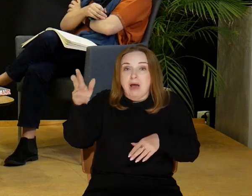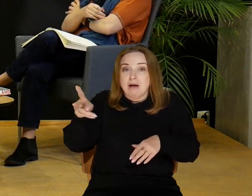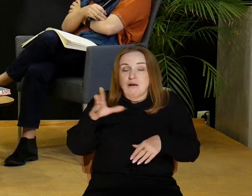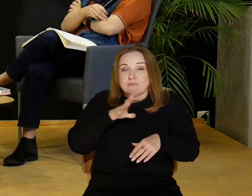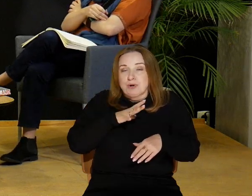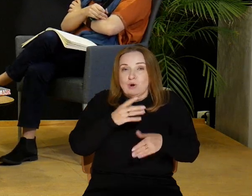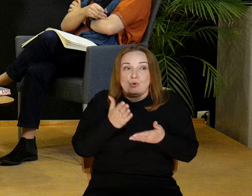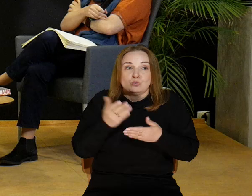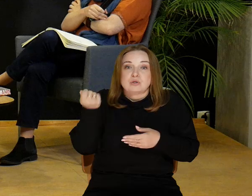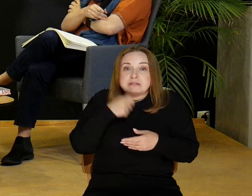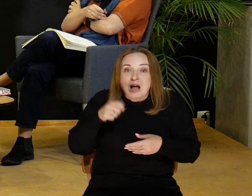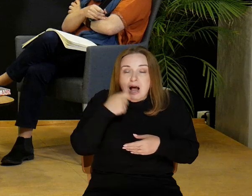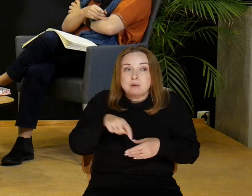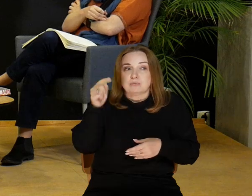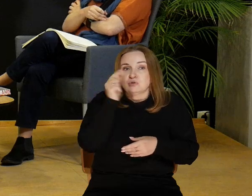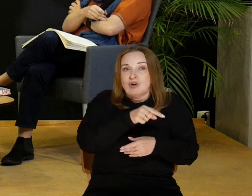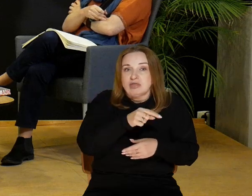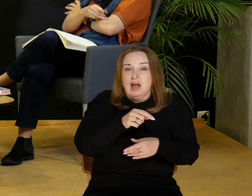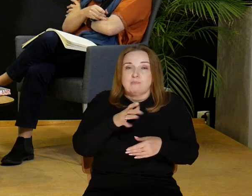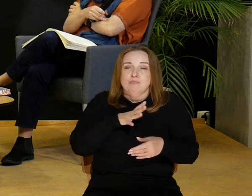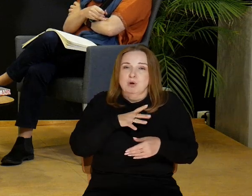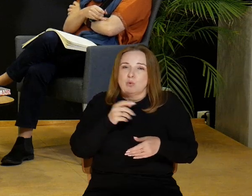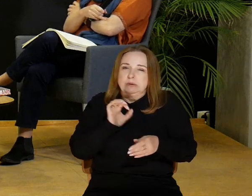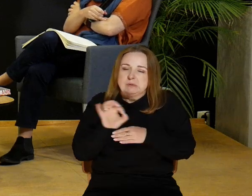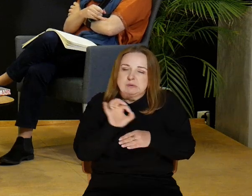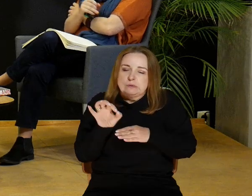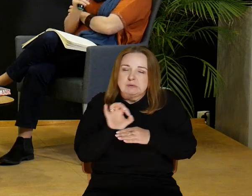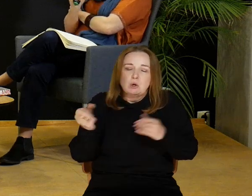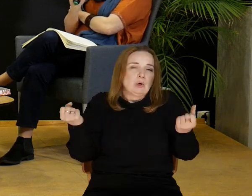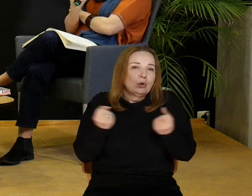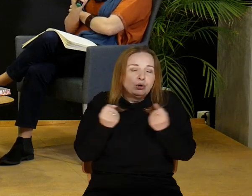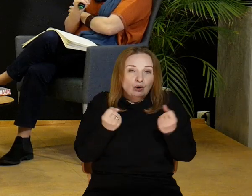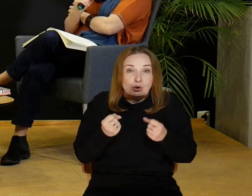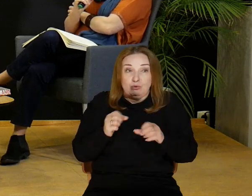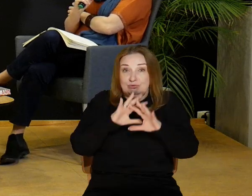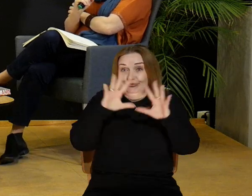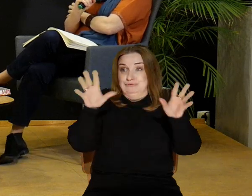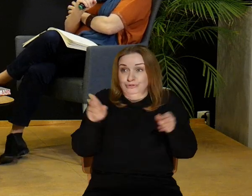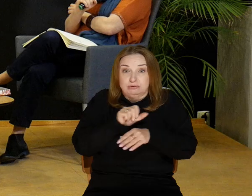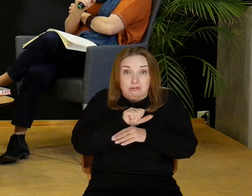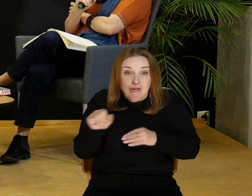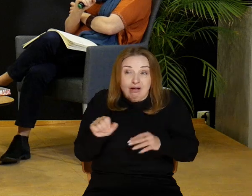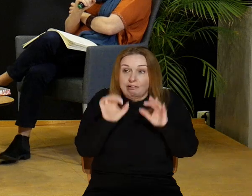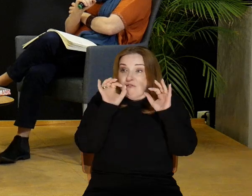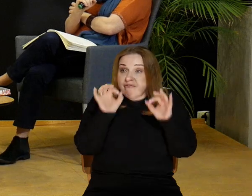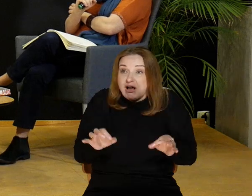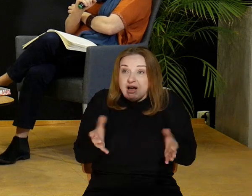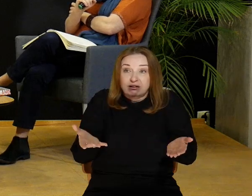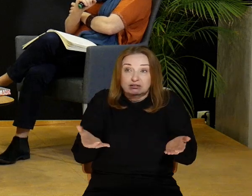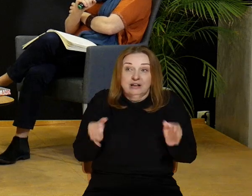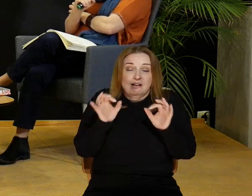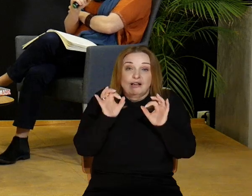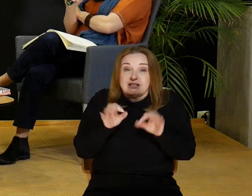jednego zjazdu, tortury, no naprawdę, no, jakbym się miała licytować. To jest wszystko aż takie nie wiem,